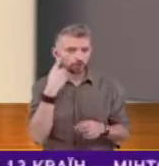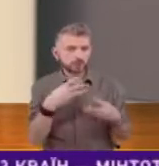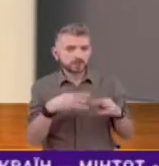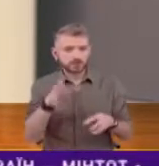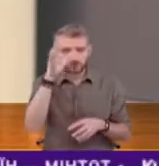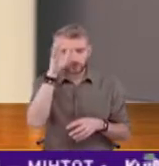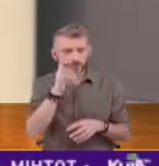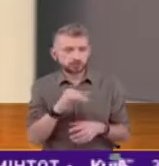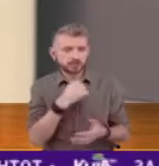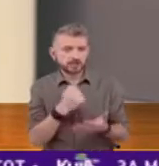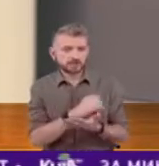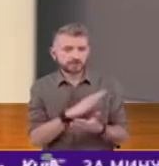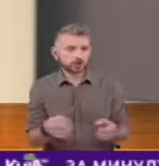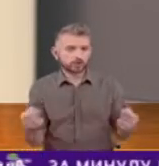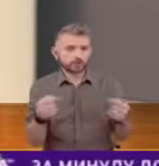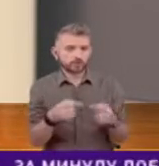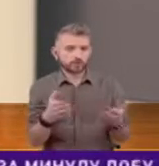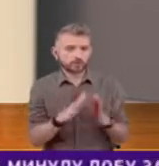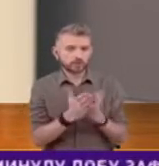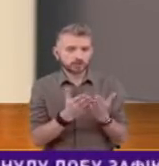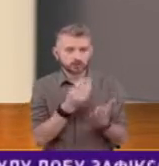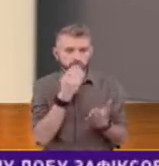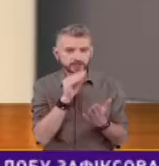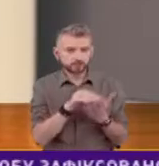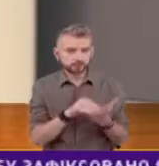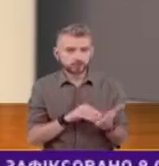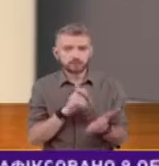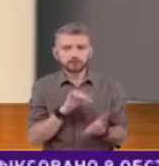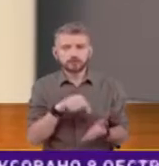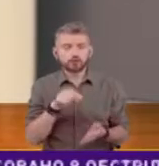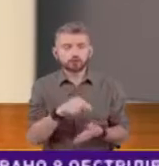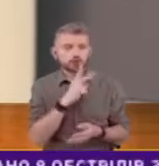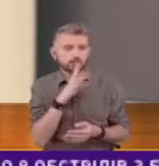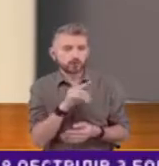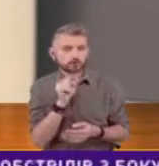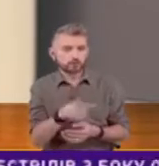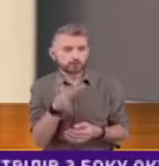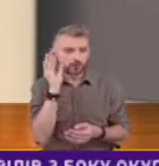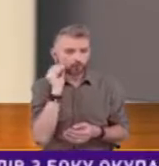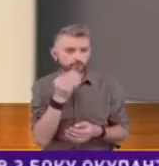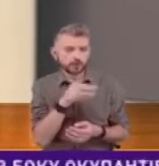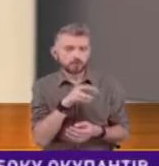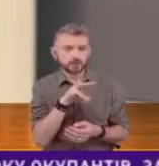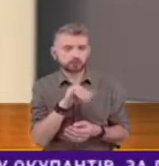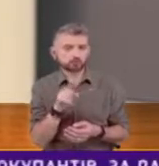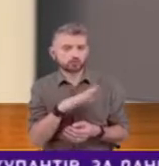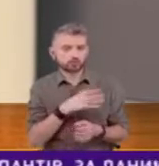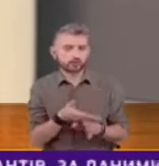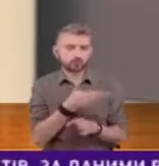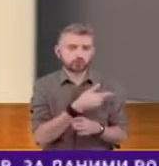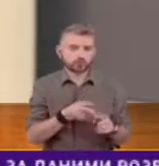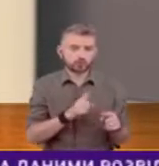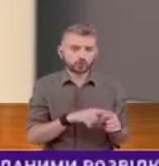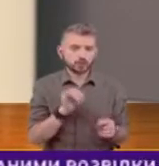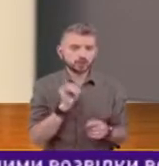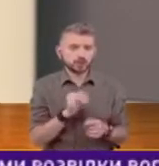освіти би не затвердило відповідну книгу рецептур, якщо би воно не бачило, що воно враховує ту меню, яке було до цього,